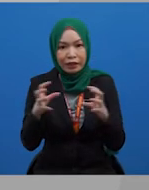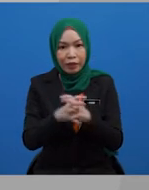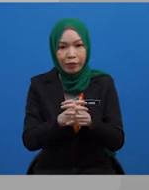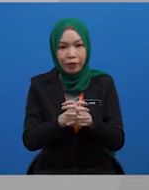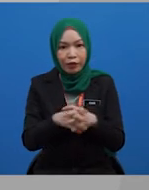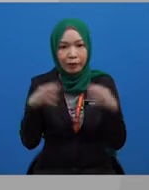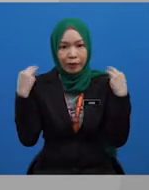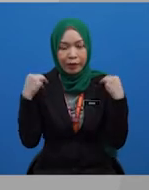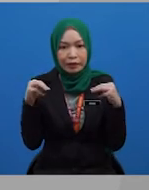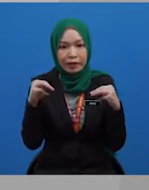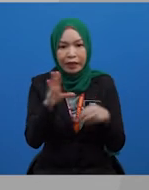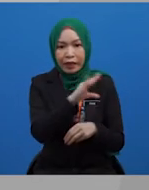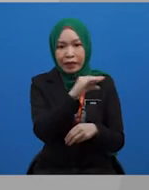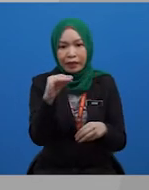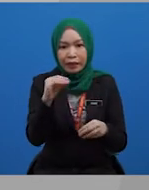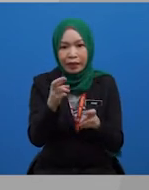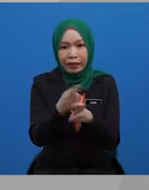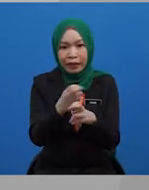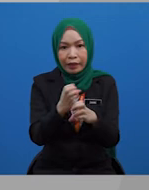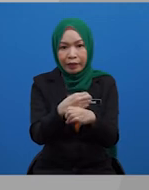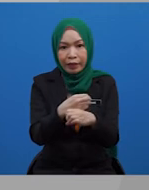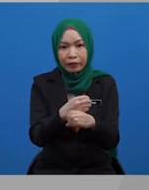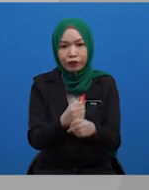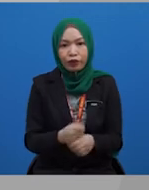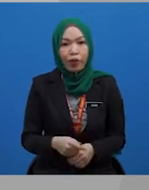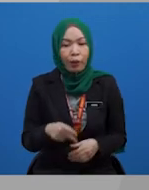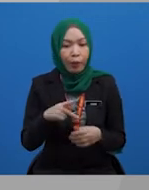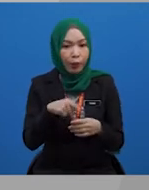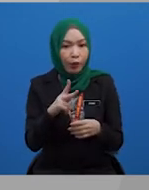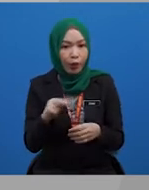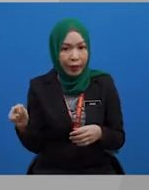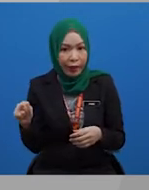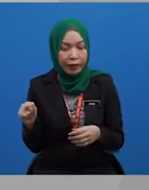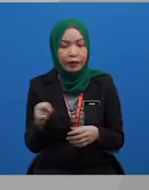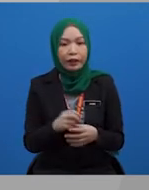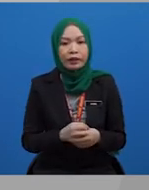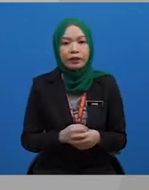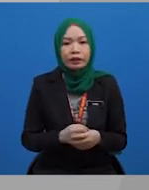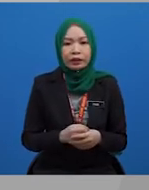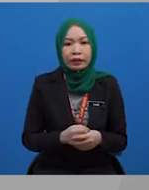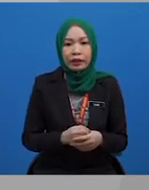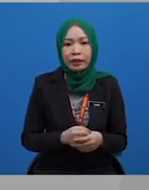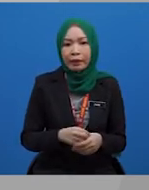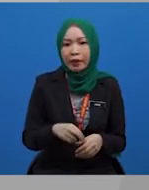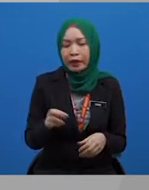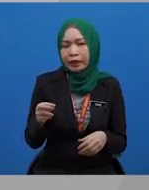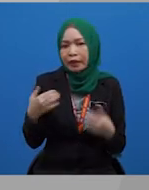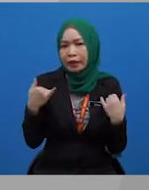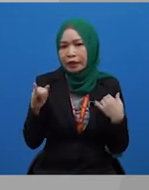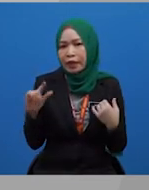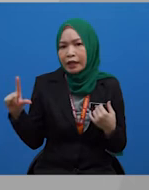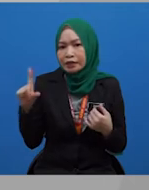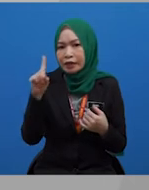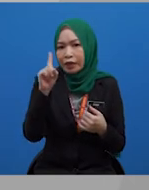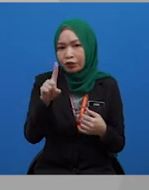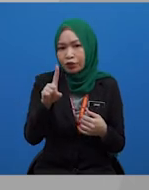niche adalah pemasar dan persaingan yang berkaitan dengan produk sahaja di mana biasanya digunakan